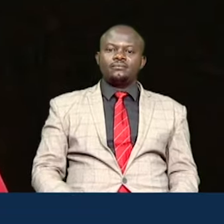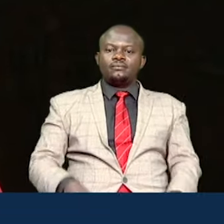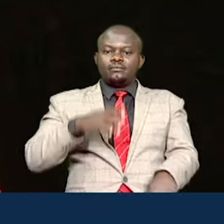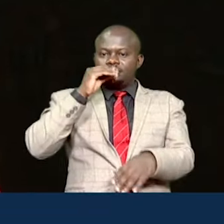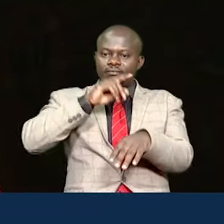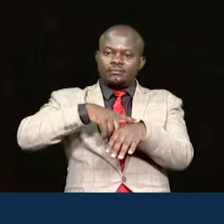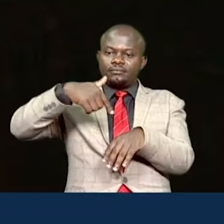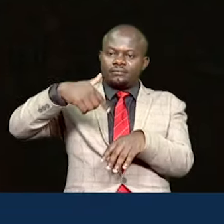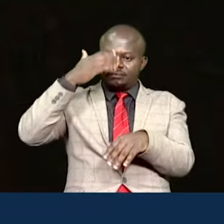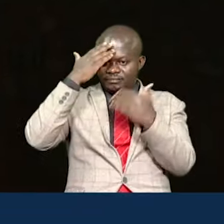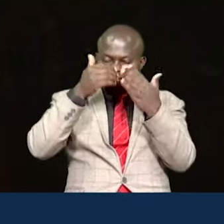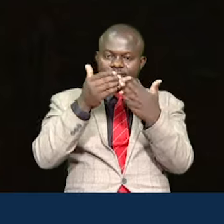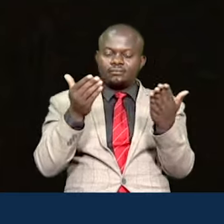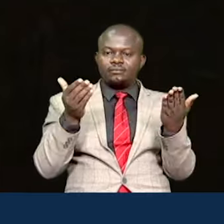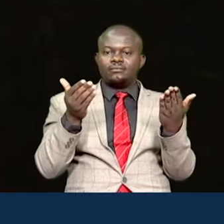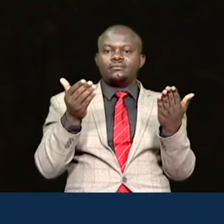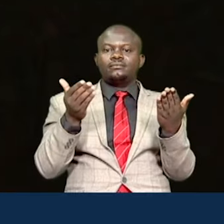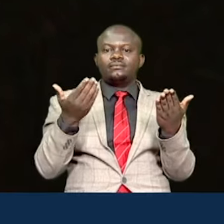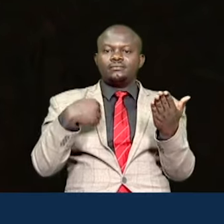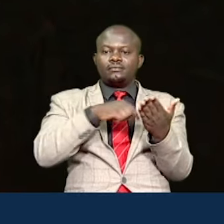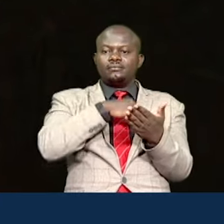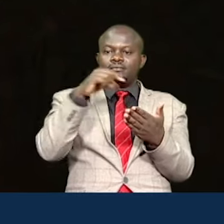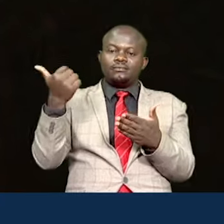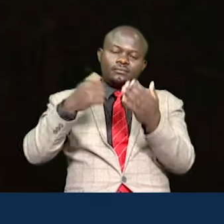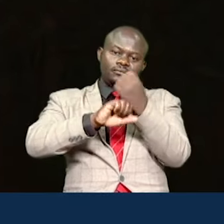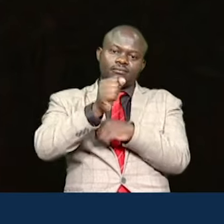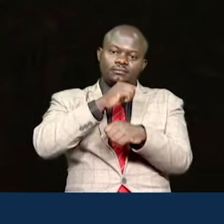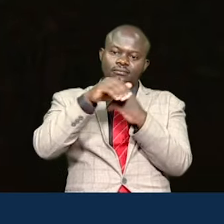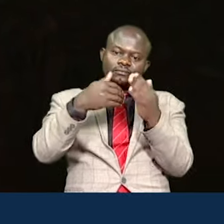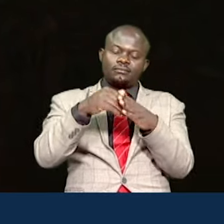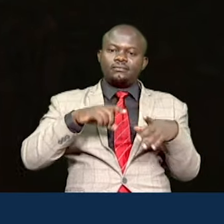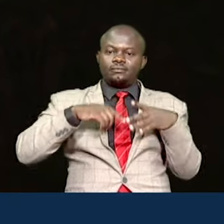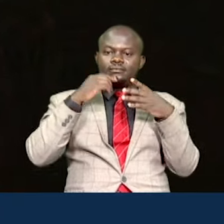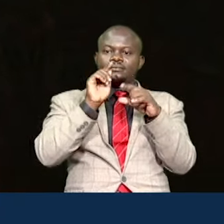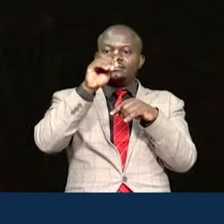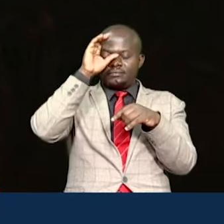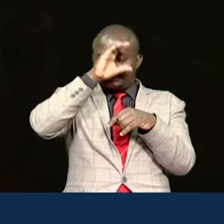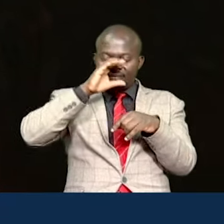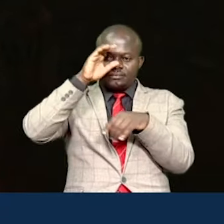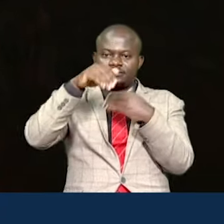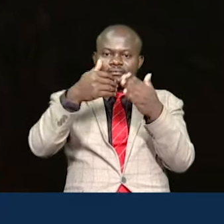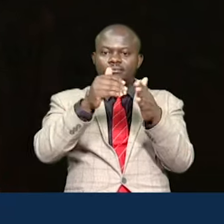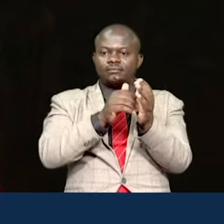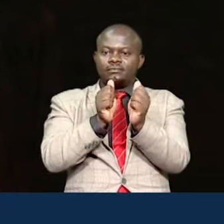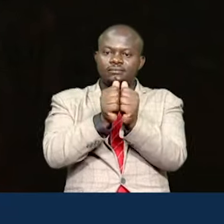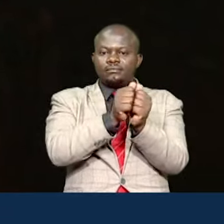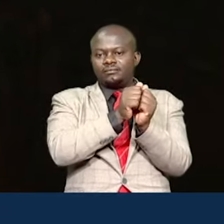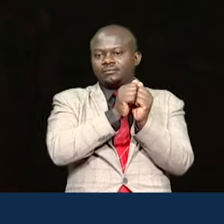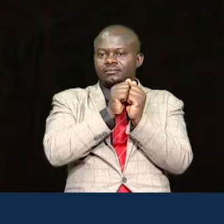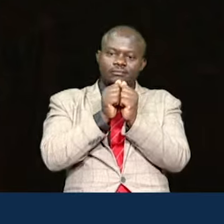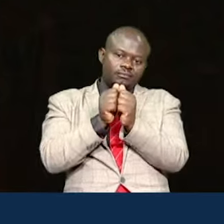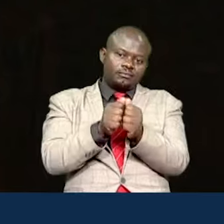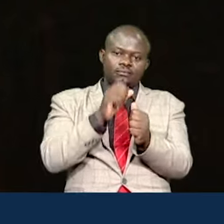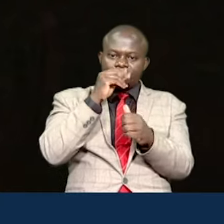ari saa moya ariko kubera dufite indi miriho n'imirimo n'imibereho yo kujya gushakisha hanze avuze ndi